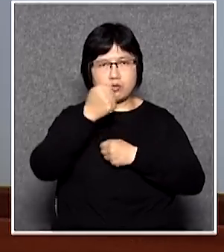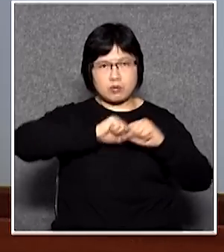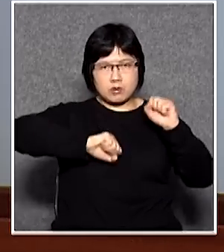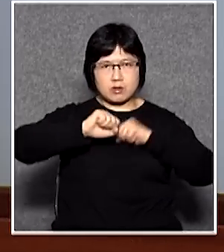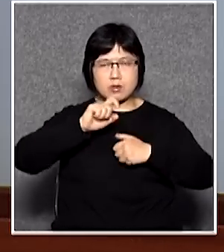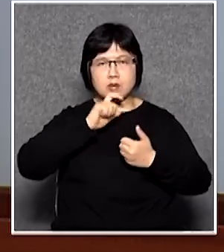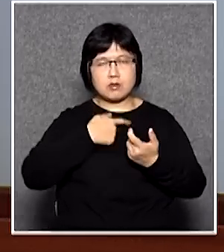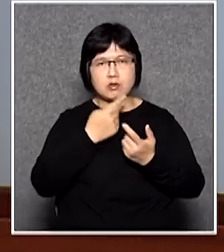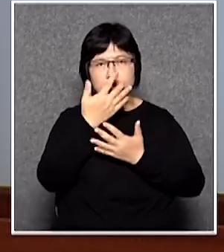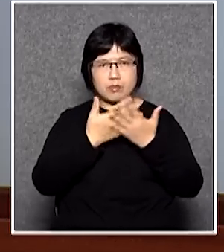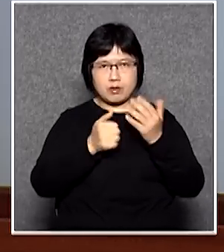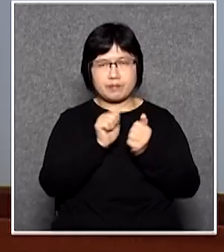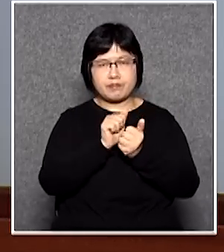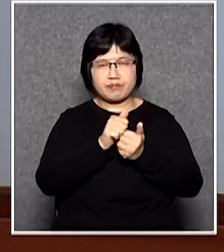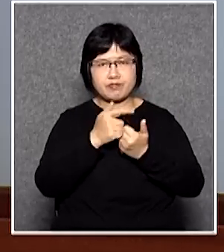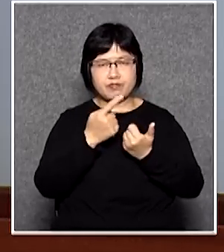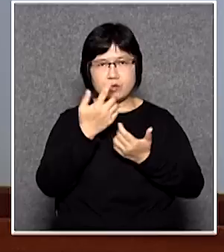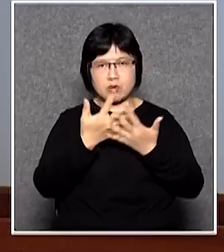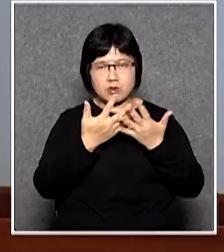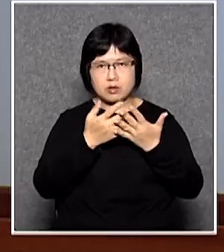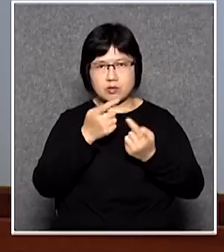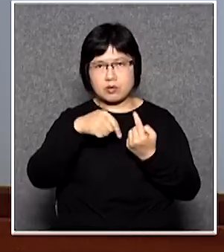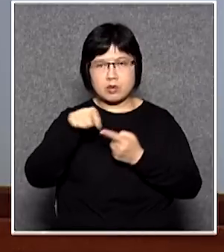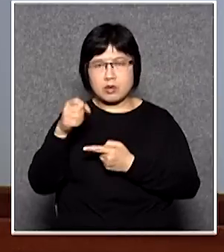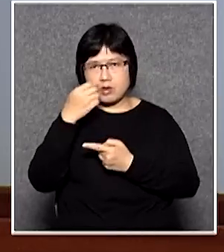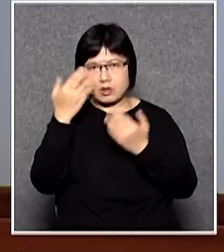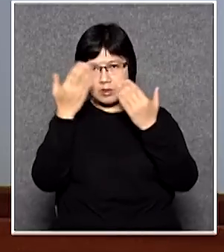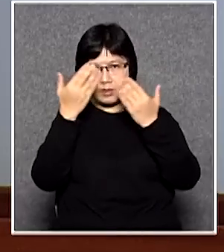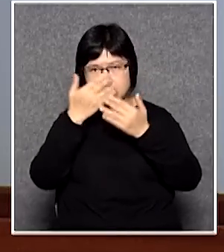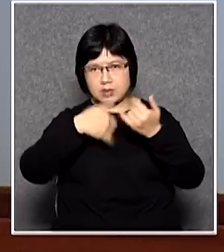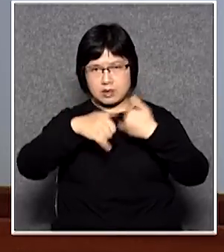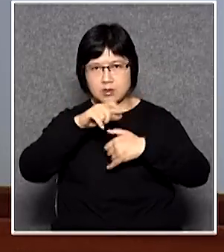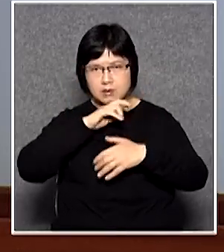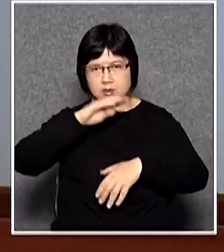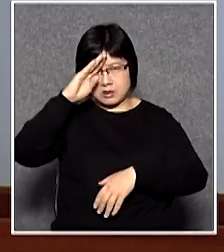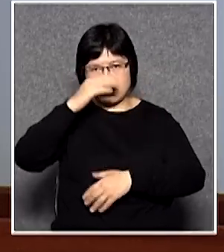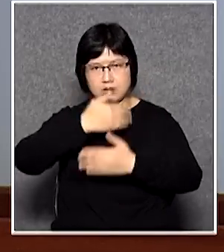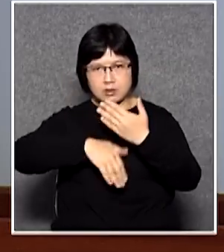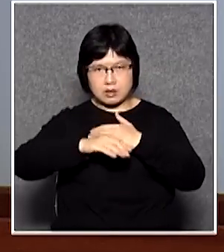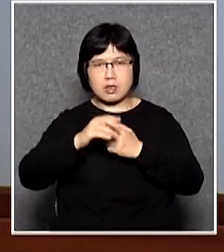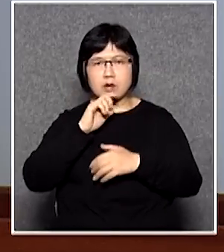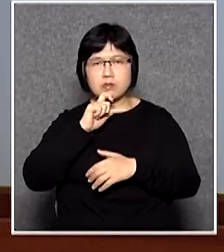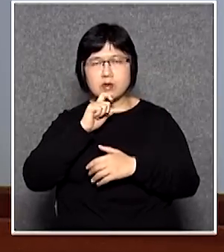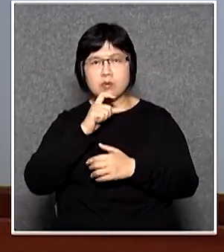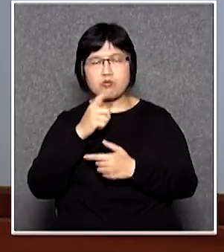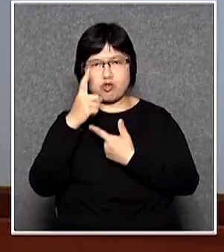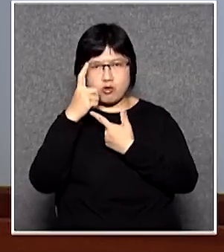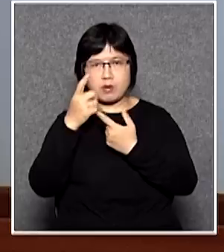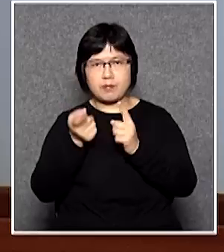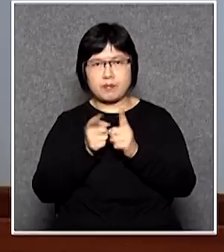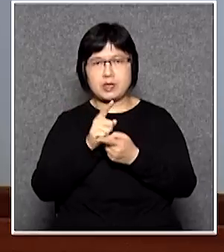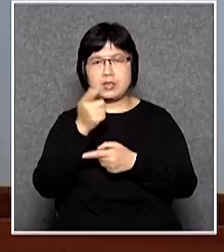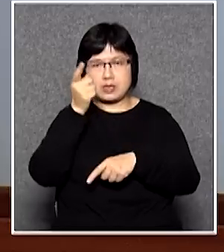体上面呢是转载一张香港电视剧集之中警员受伤的剧照，是当作做真正